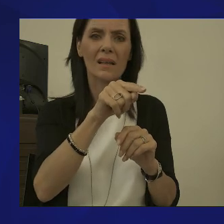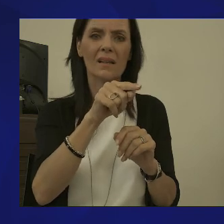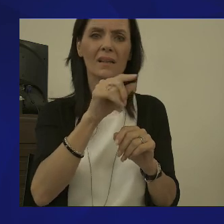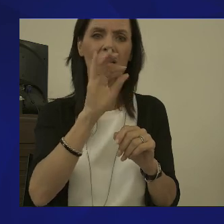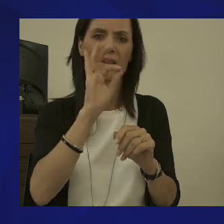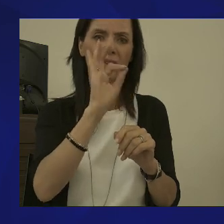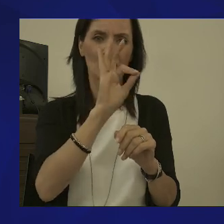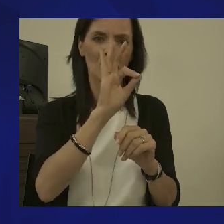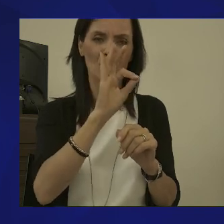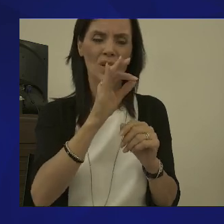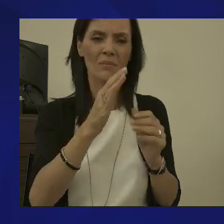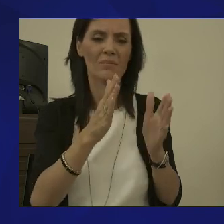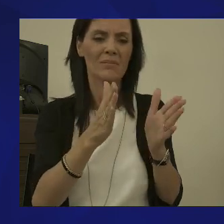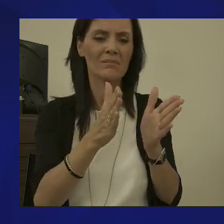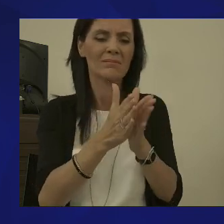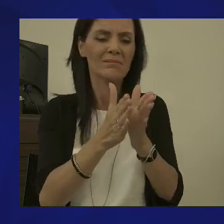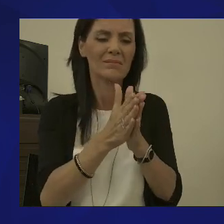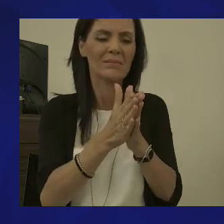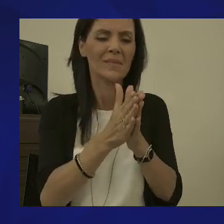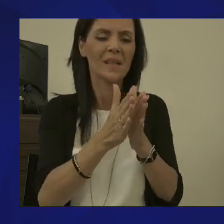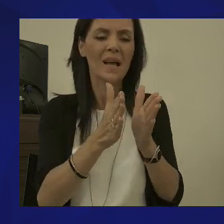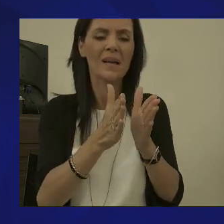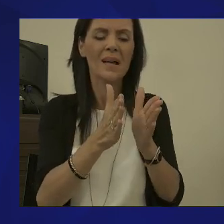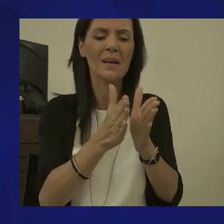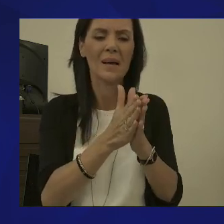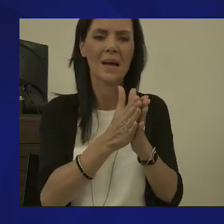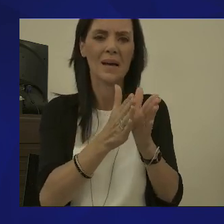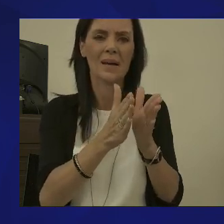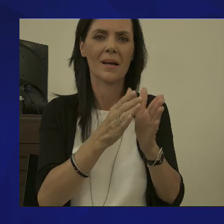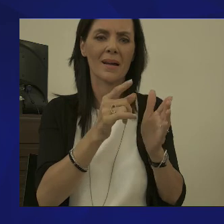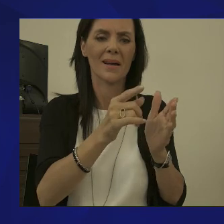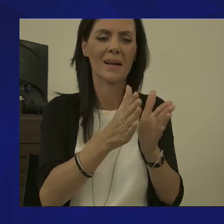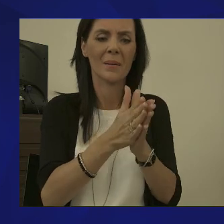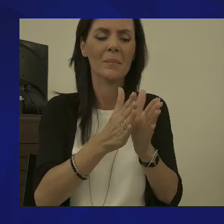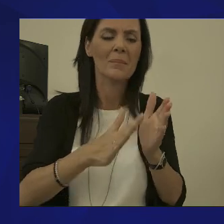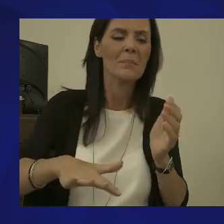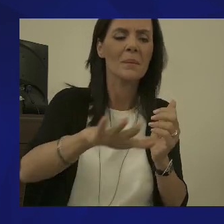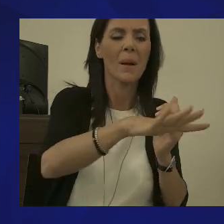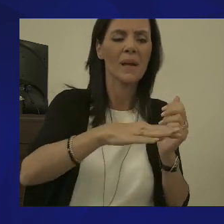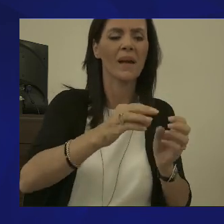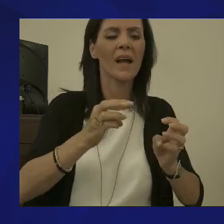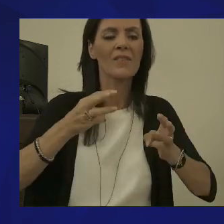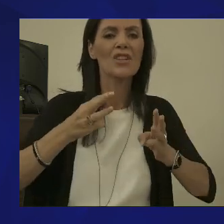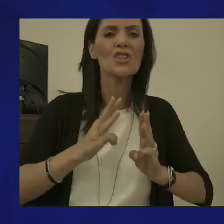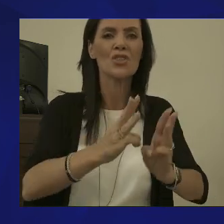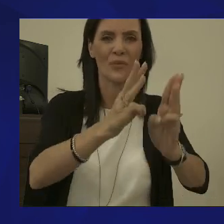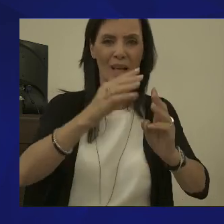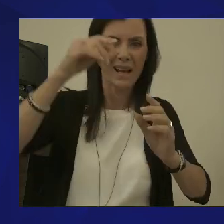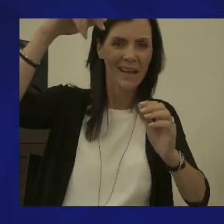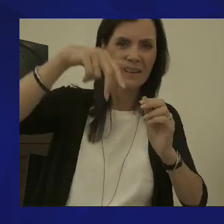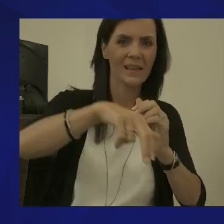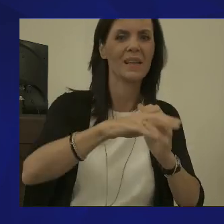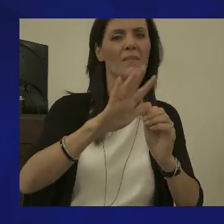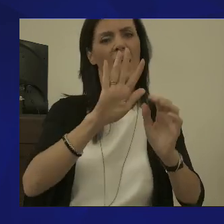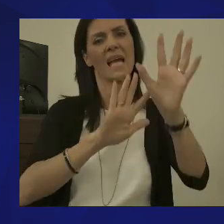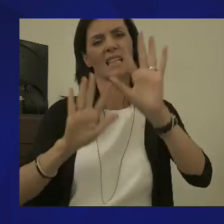של הממשק, של הבניין, המפגש של הבניין עם המרחב הציבורי, משביל ירידה,